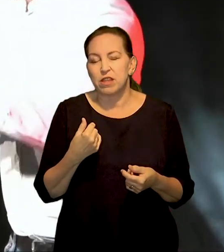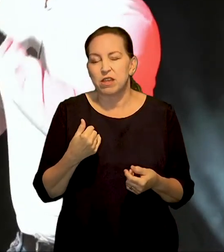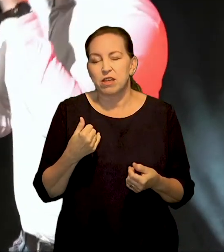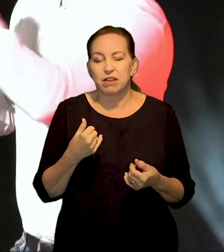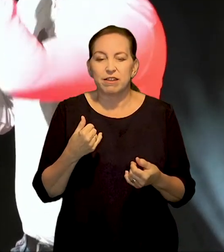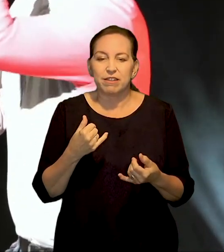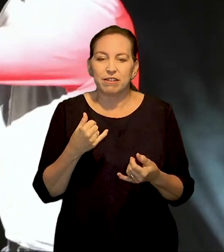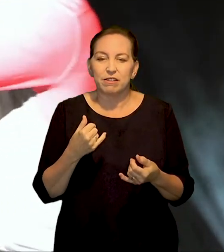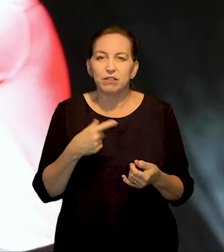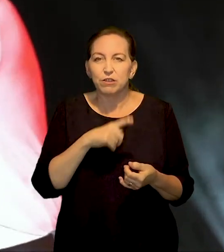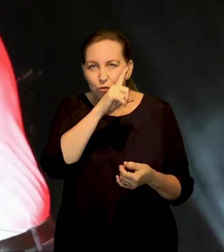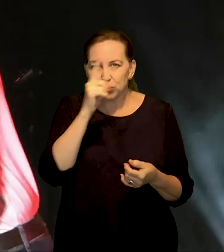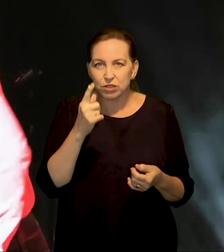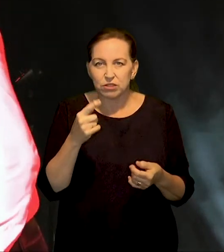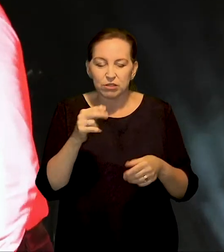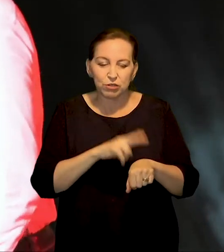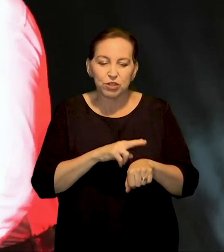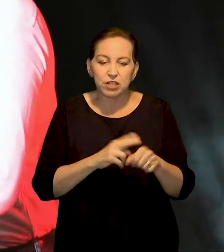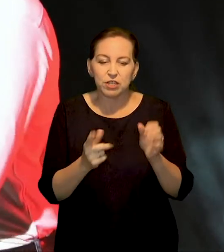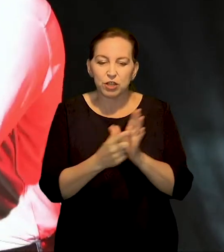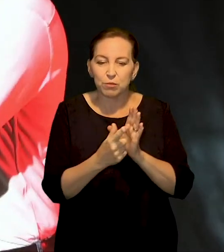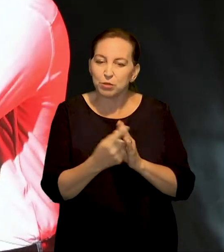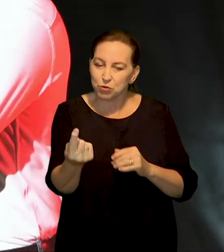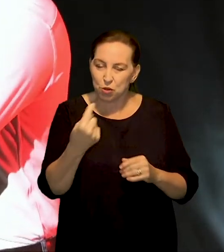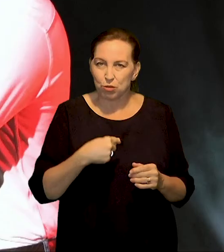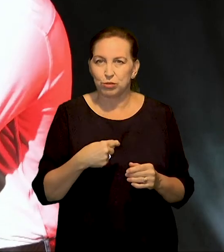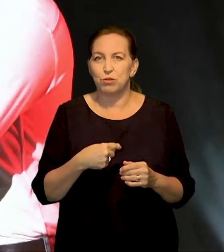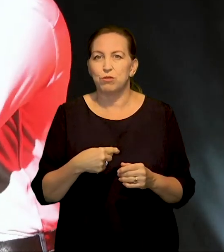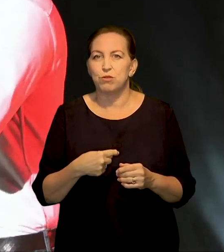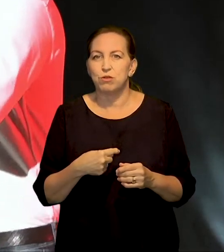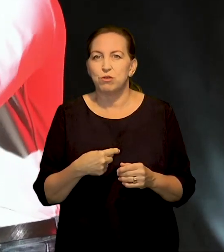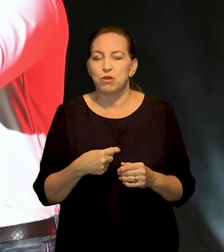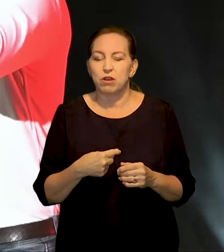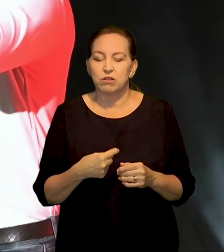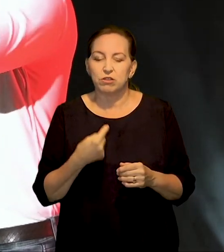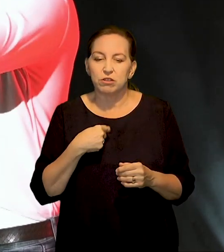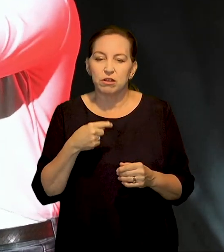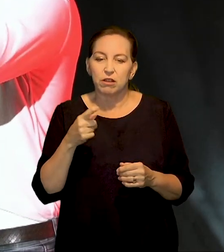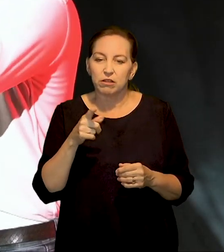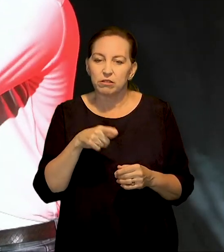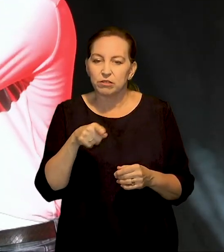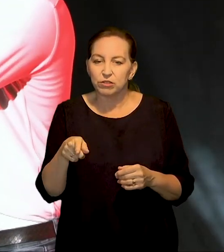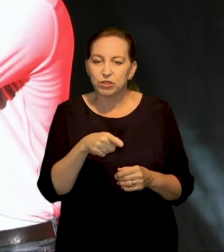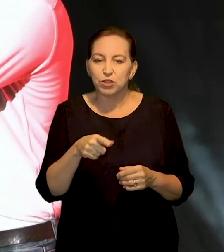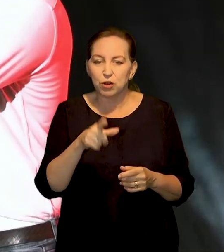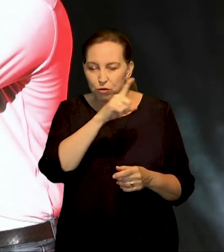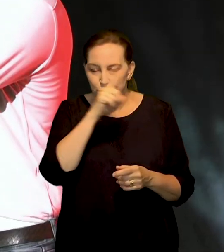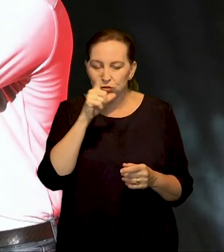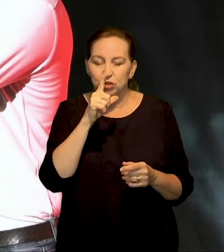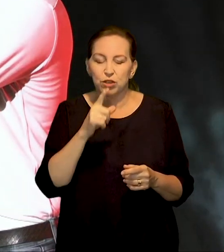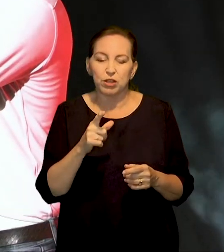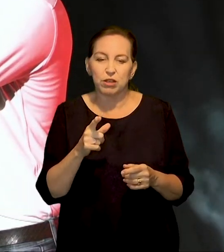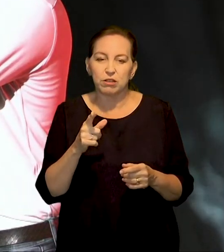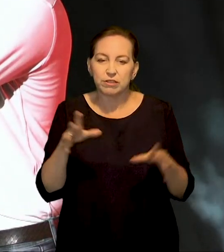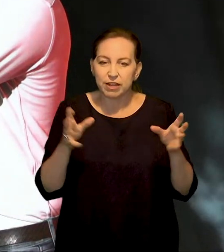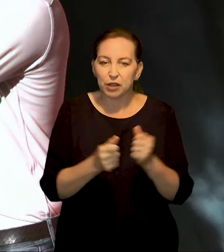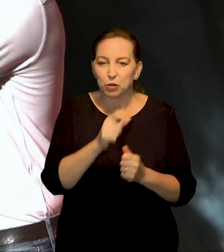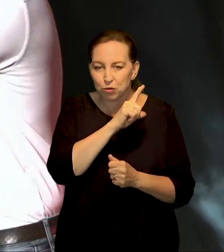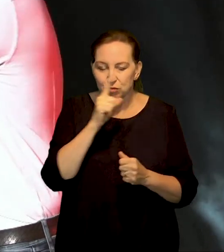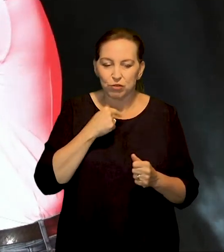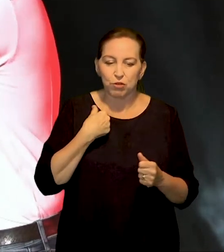mnie... Przepraszam, wchodzę jeszcze głębiej. Wakacyjne kazanko. Co mnie cuci, co